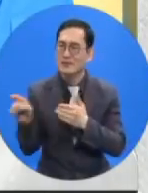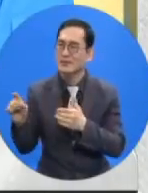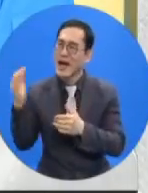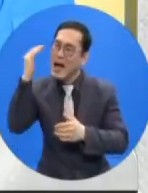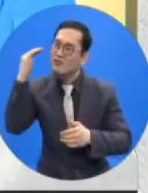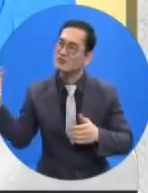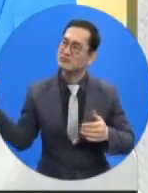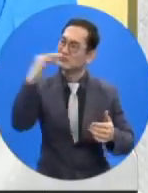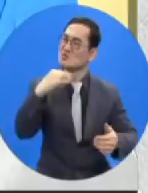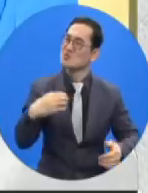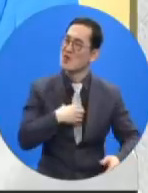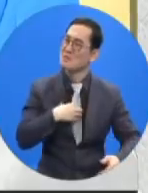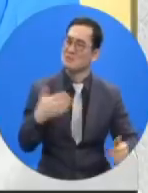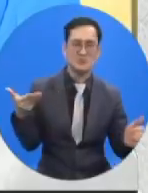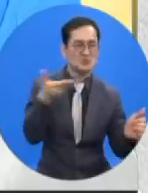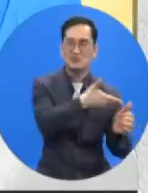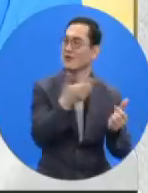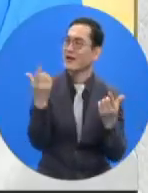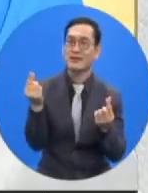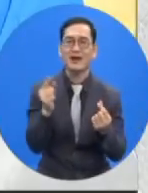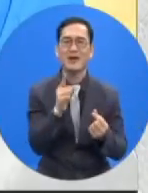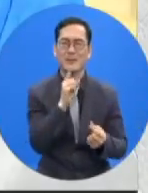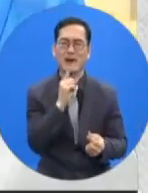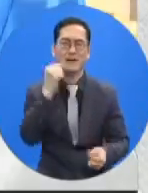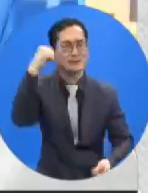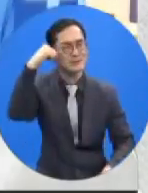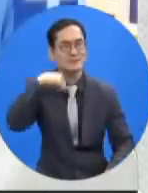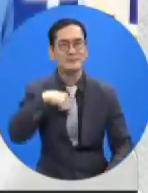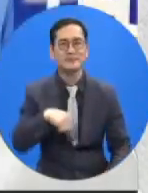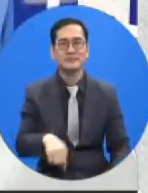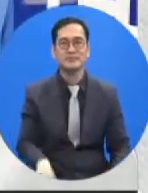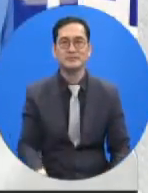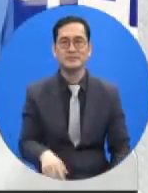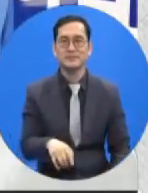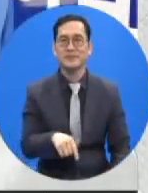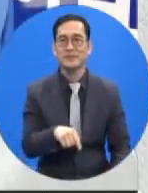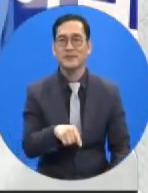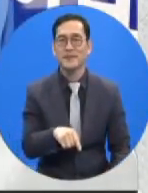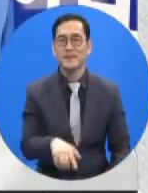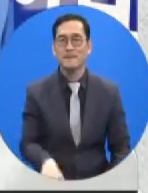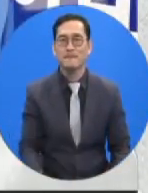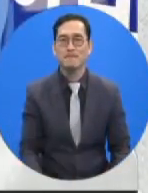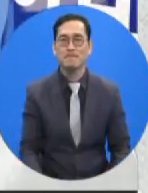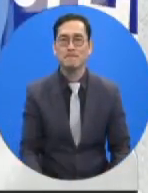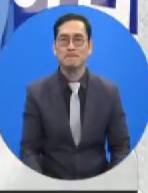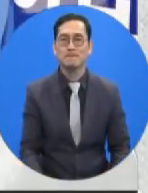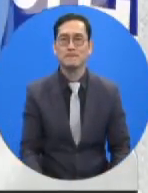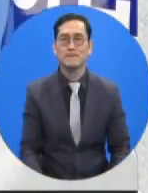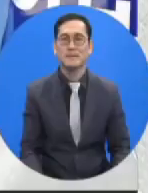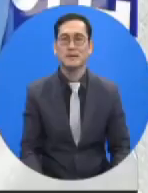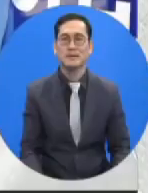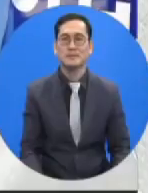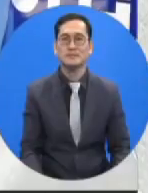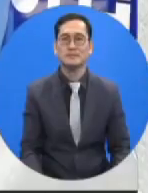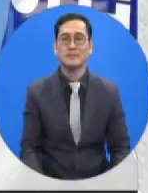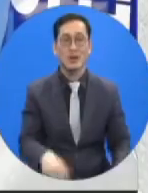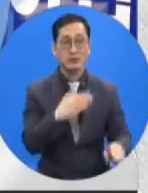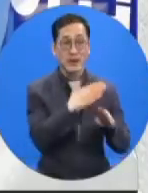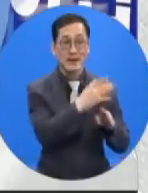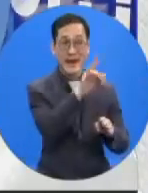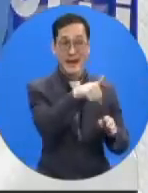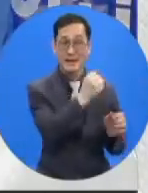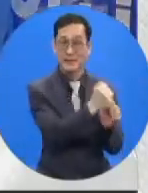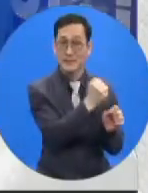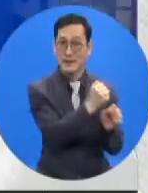큰 것은 안보에 대한 책임입니다. 이런 얘기 자체에 대해서 굉장히 걱정을 합니다. 과거에 이런 분이 있었어요. 북한이 핵 개발을 하는